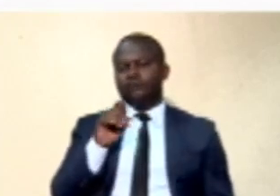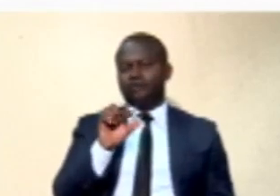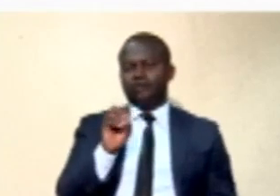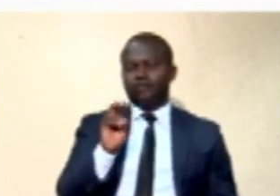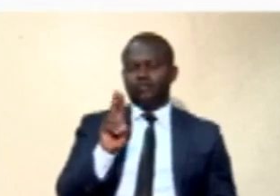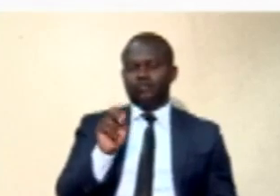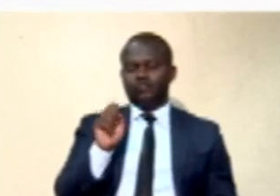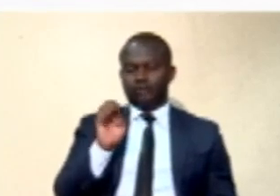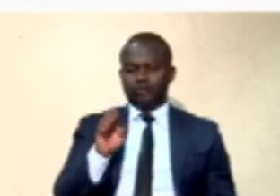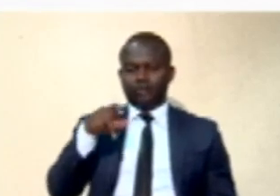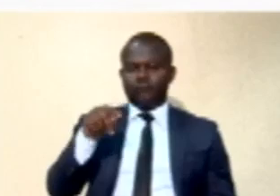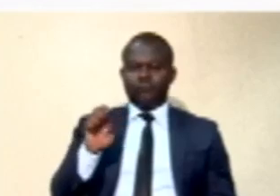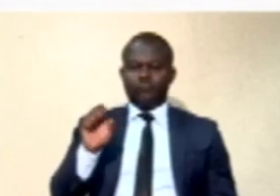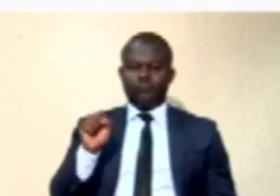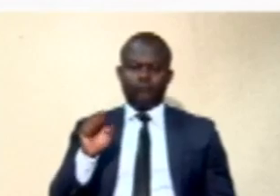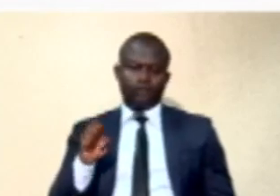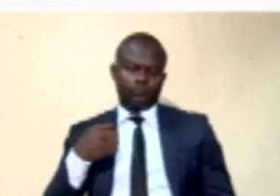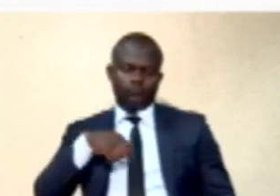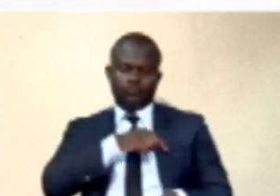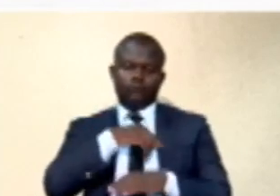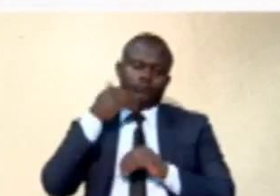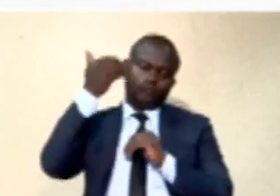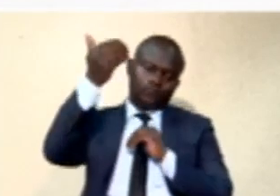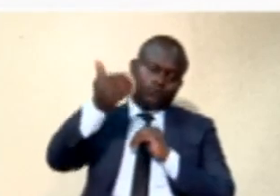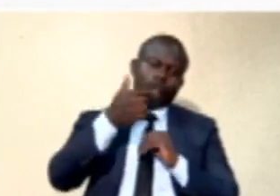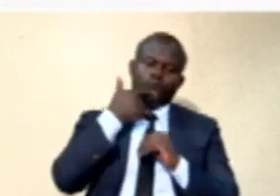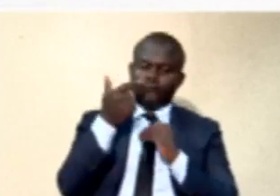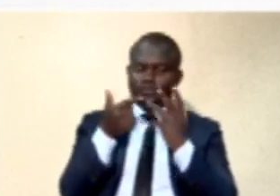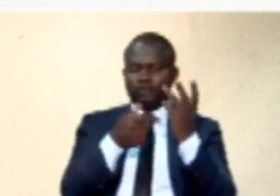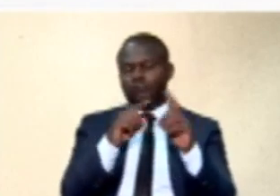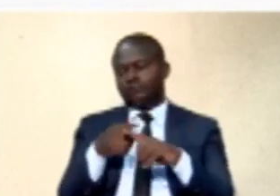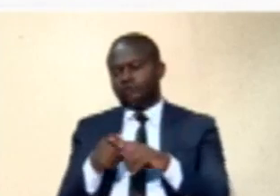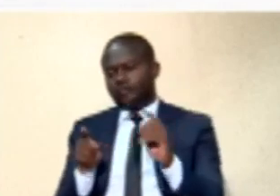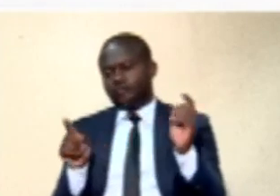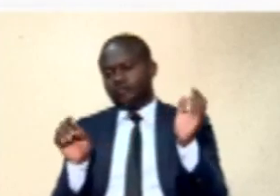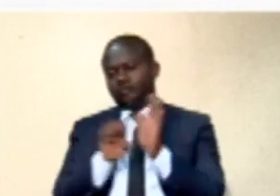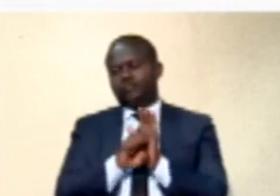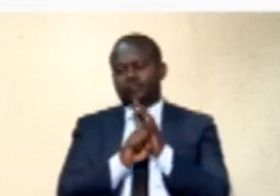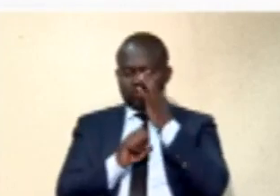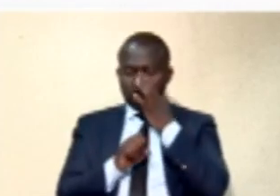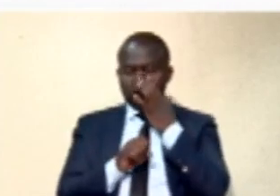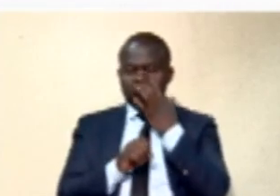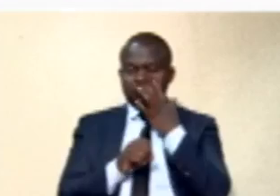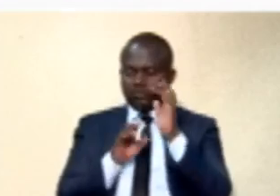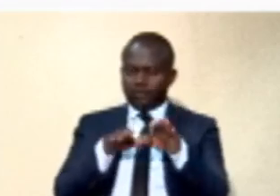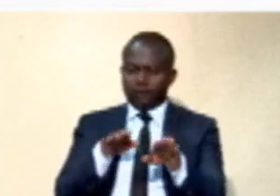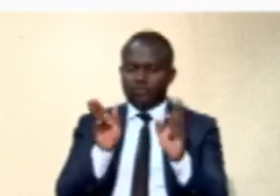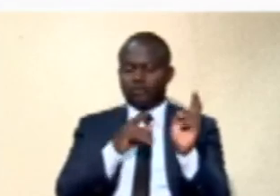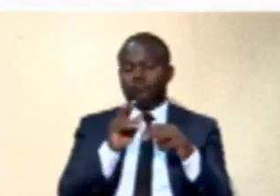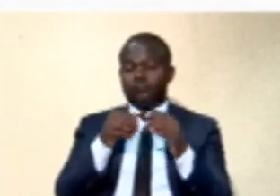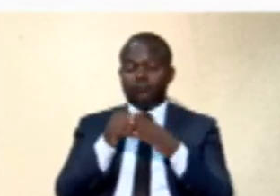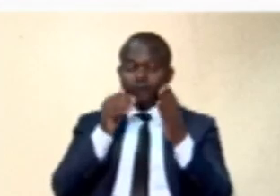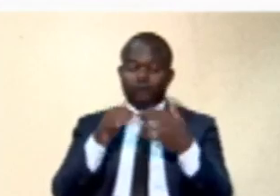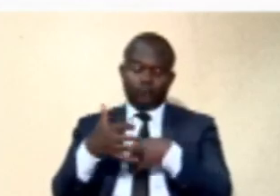kuba byakorerwa ku ivuriro ry'ibanze. Hanyuma hari n'ibindi nko kudoda bisanzwe umuntu